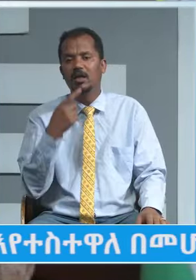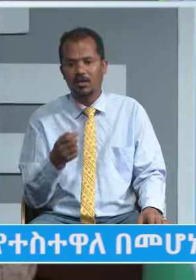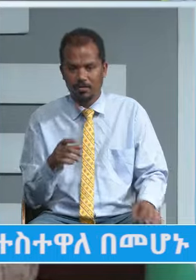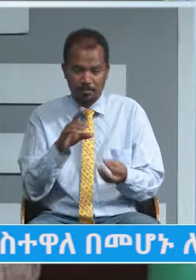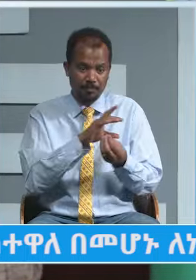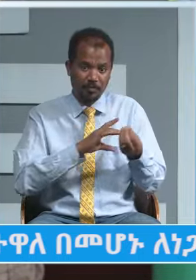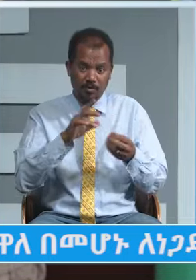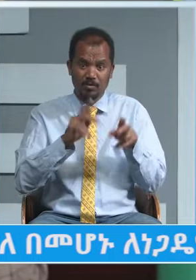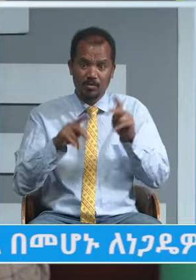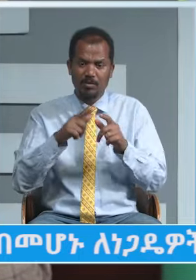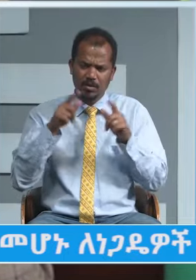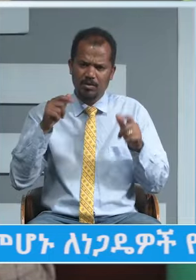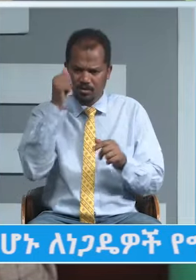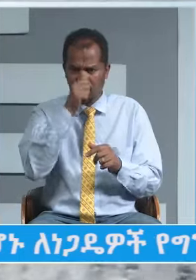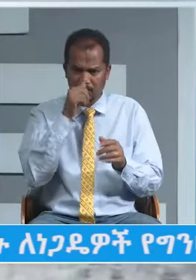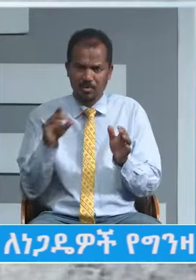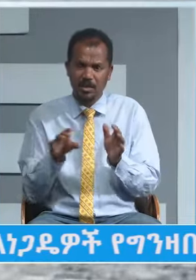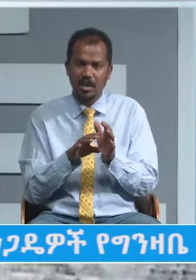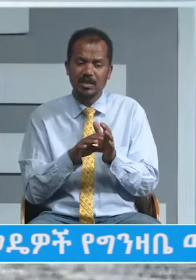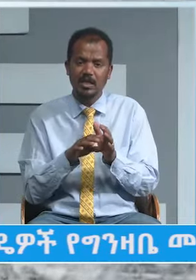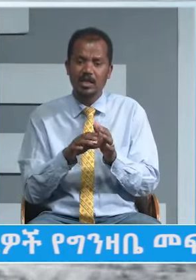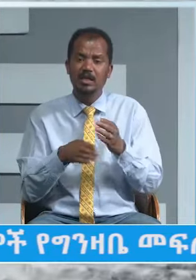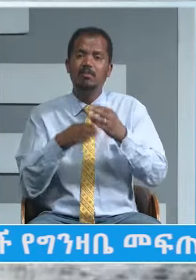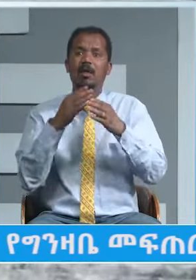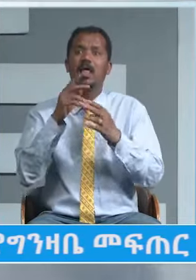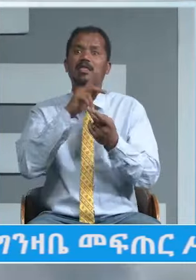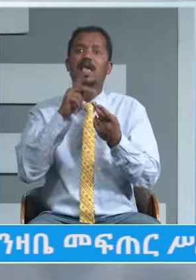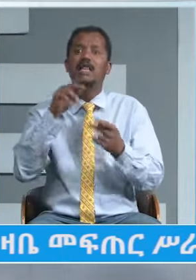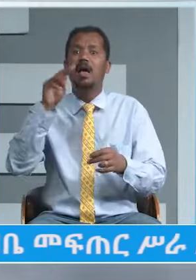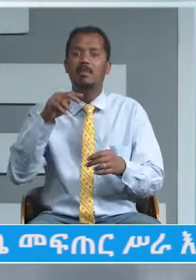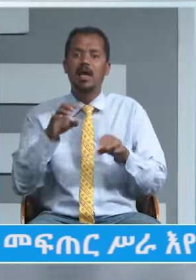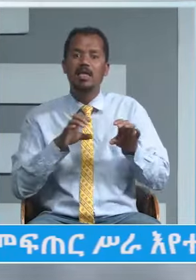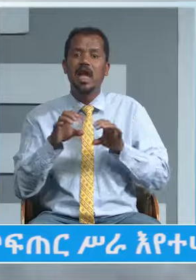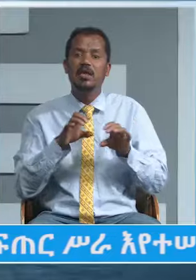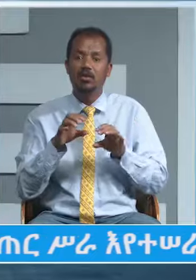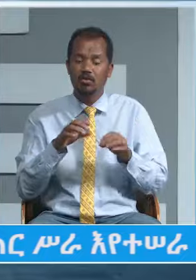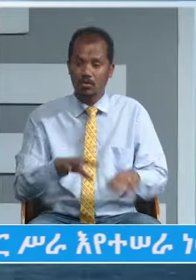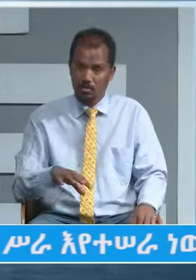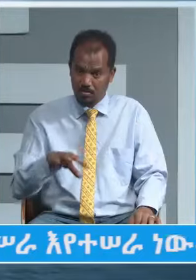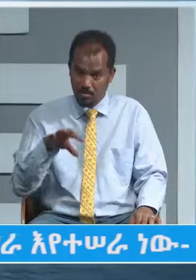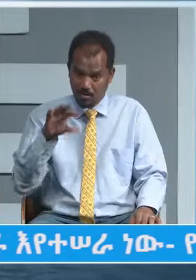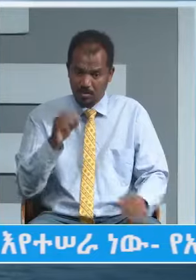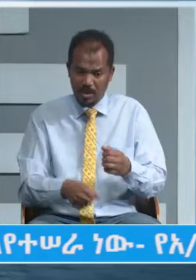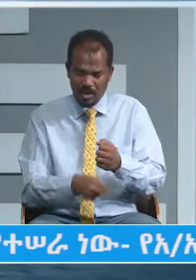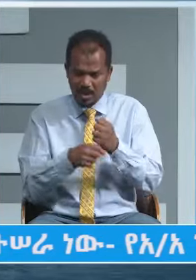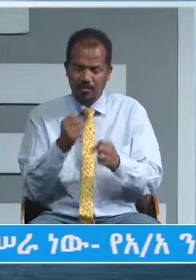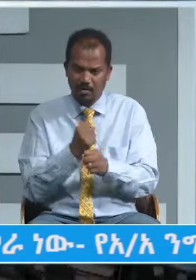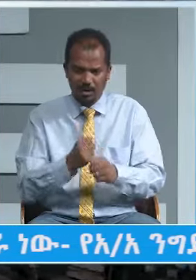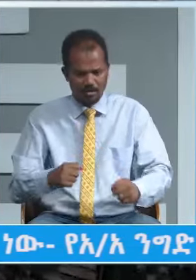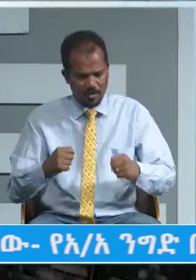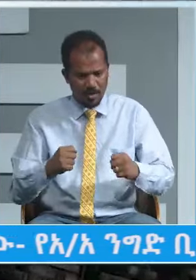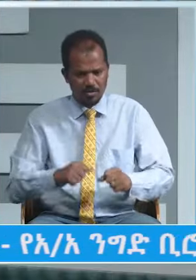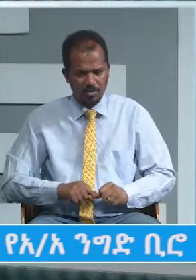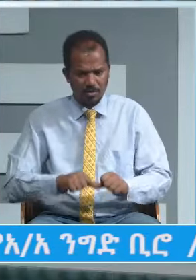እንደሚከናወን ገልጸዋል። የክልሉ ህዝብ ለታላቁ የኢትዮጵያ ህዳሴ ግድብ ግንባታ ስኬታማነት እያከናወኑ የሚገኘውን የድጋፍ